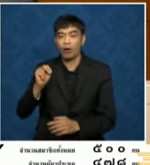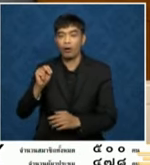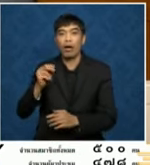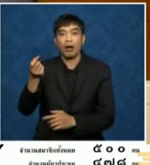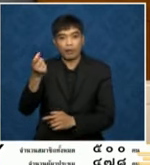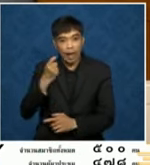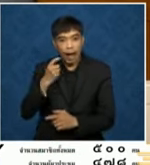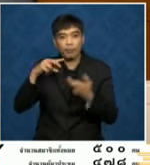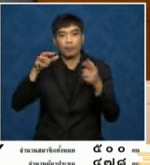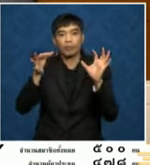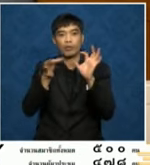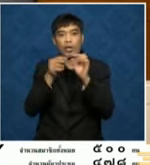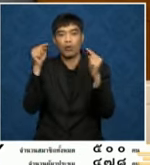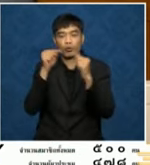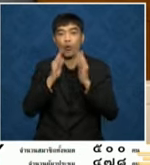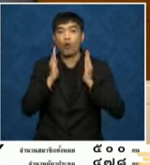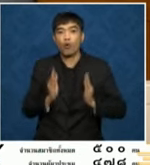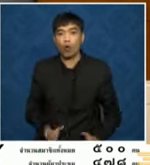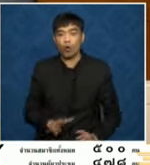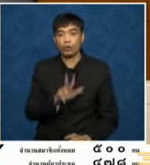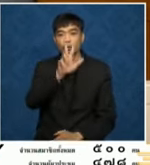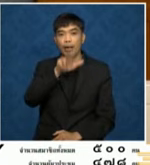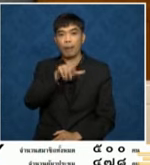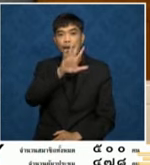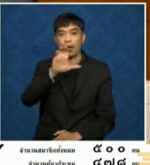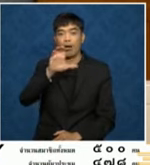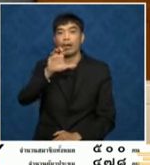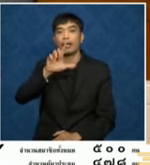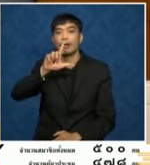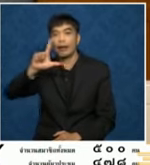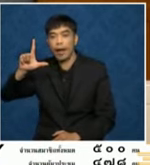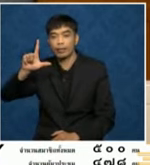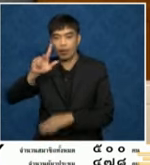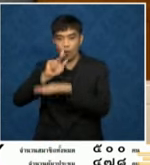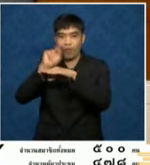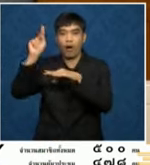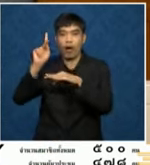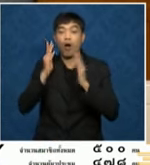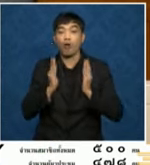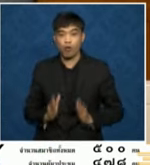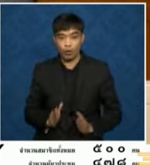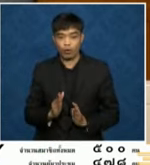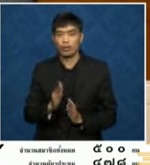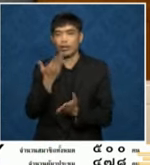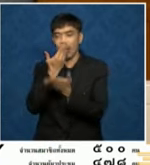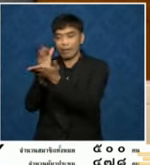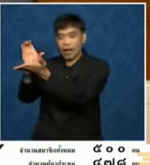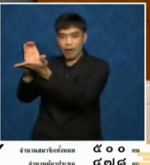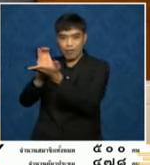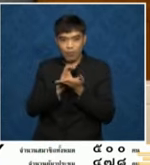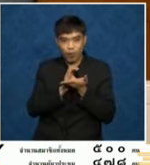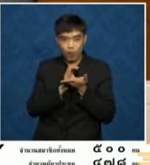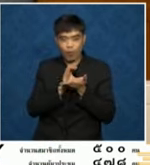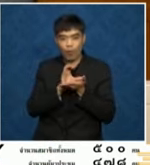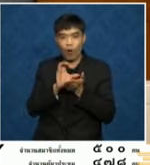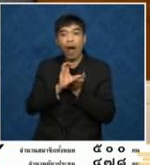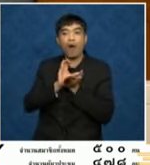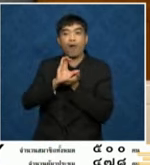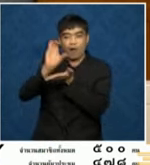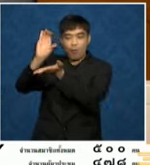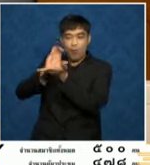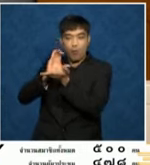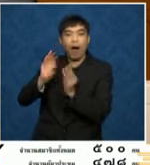ของกรมน.นะครับจำนวน 3,500 ล้านบาทเศษต้องเรียนอย่างนี้ครับว่าสาเหตุที่ต้องนำงบประมาณมาตั้งไว้ที่กรมน.เนี่ยเนื่องจาก